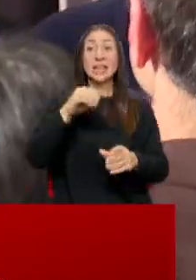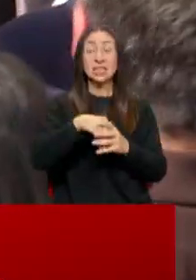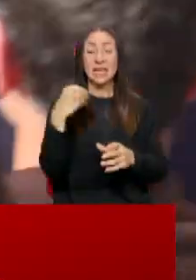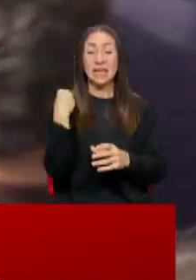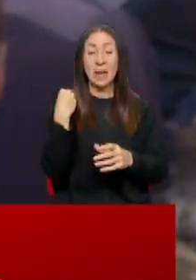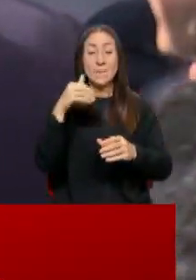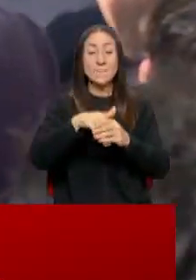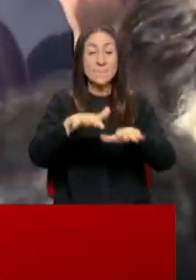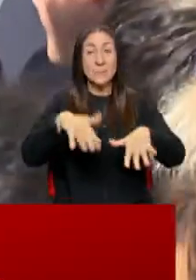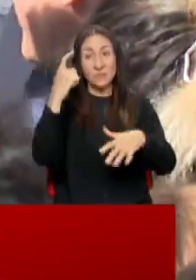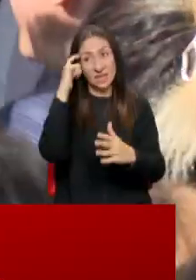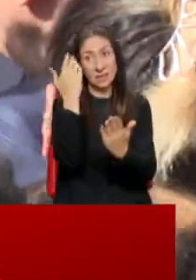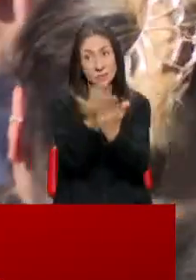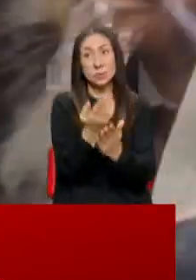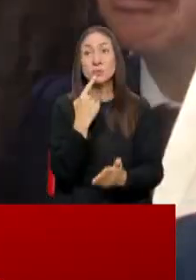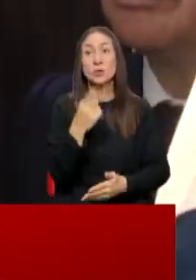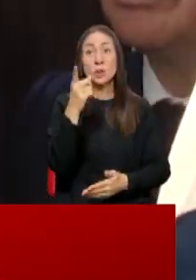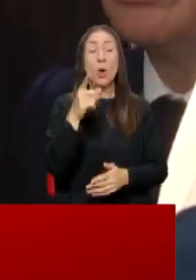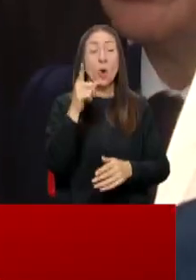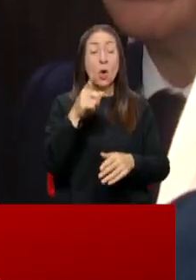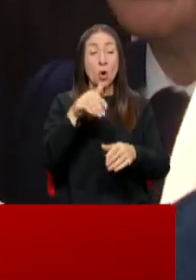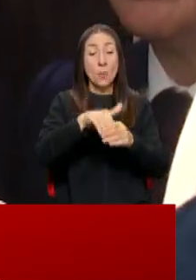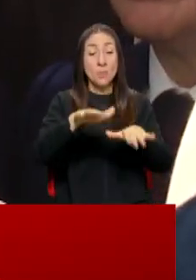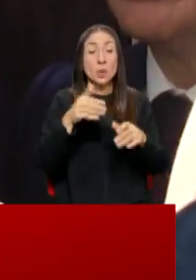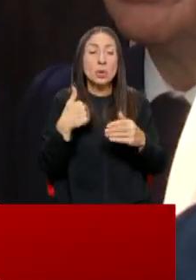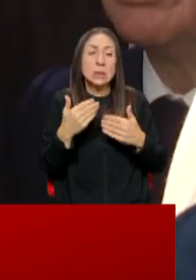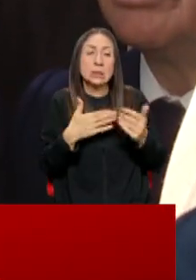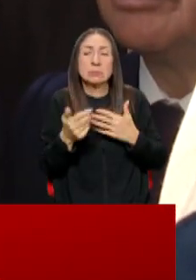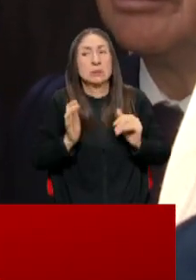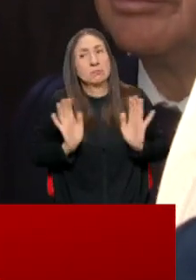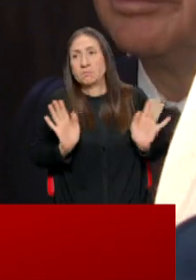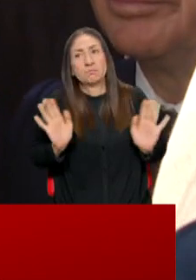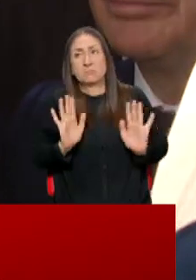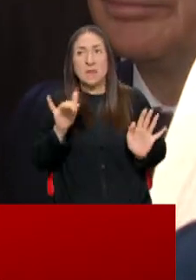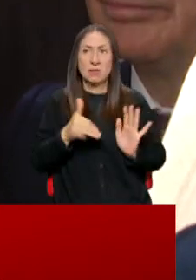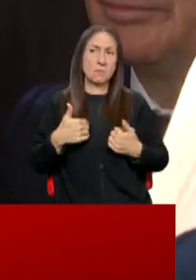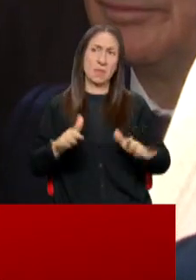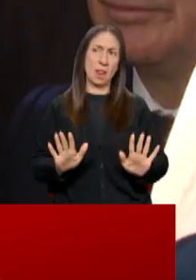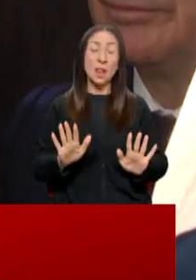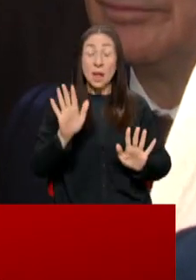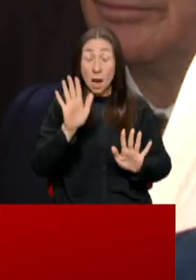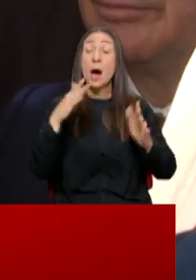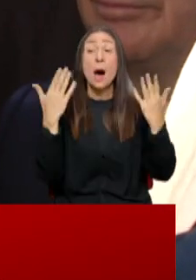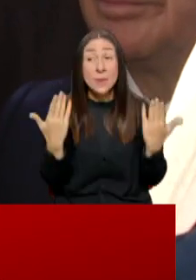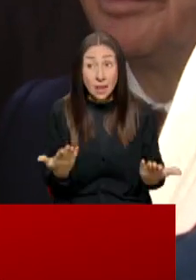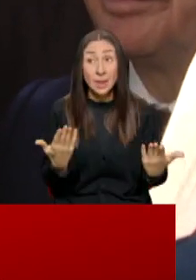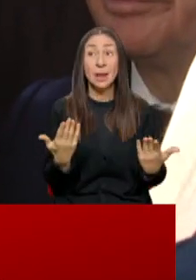yeni parti meclisine görüş sunacağını söyledi. O kurulların işine karışmak haddimize değil ama tabii